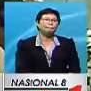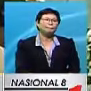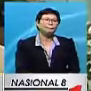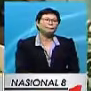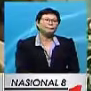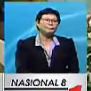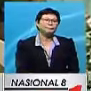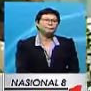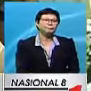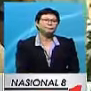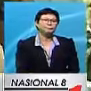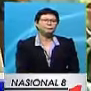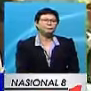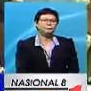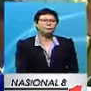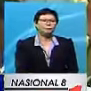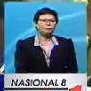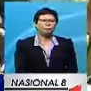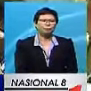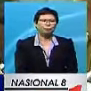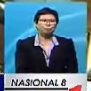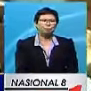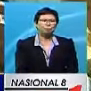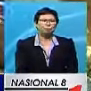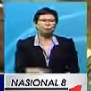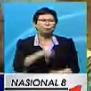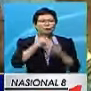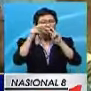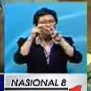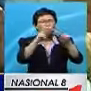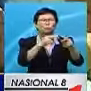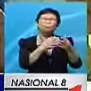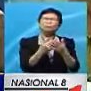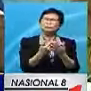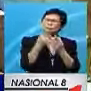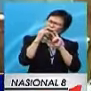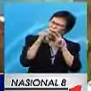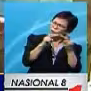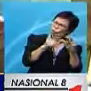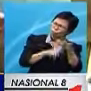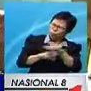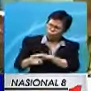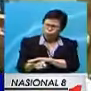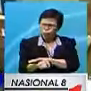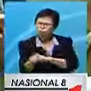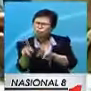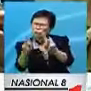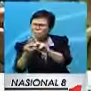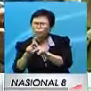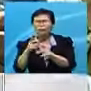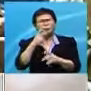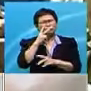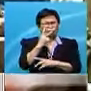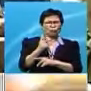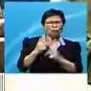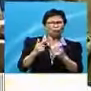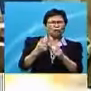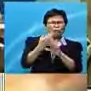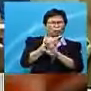Saya tengok bahawa walaupun di kawasan pedalaman ini, nampaknya persediaan, preparation